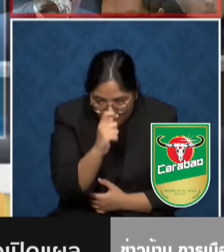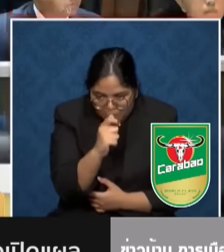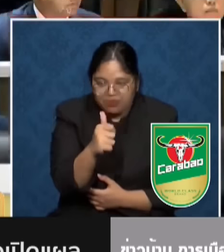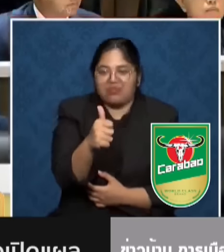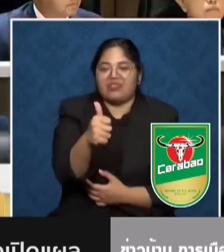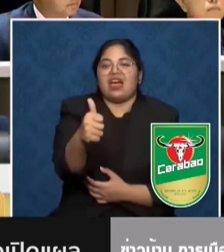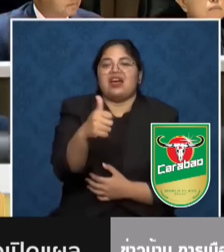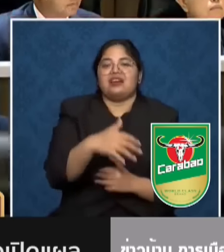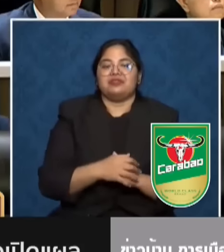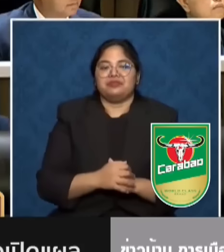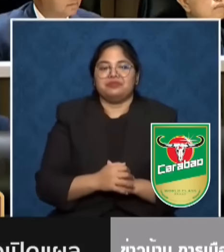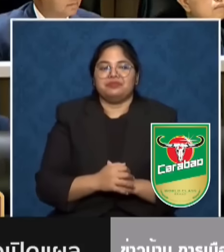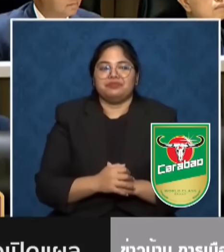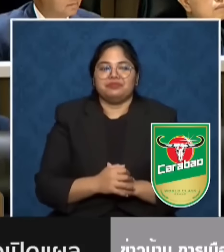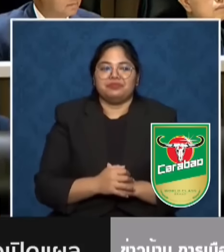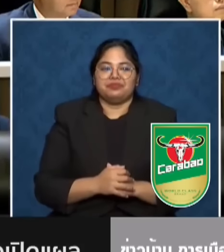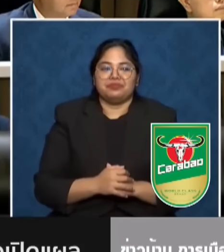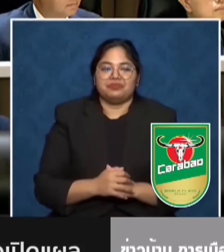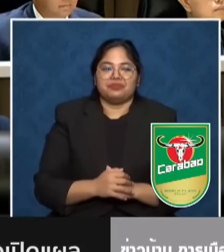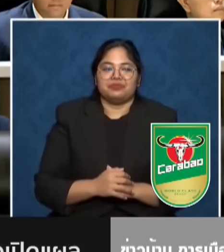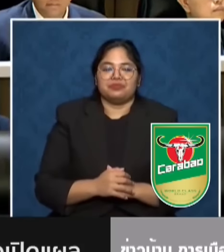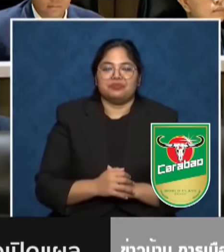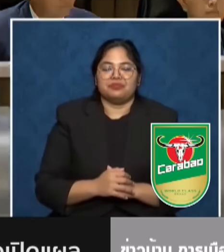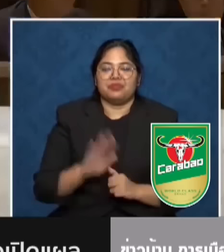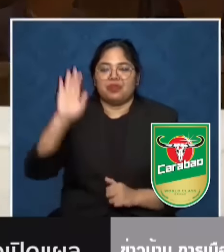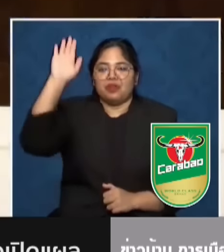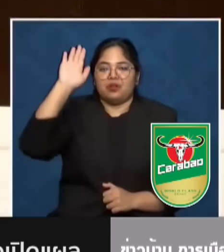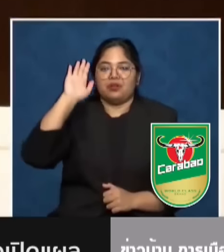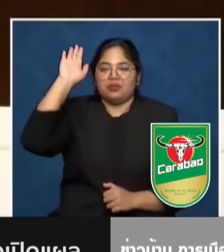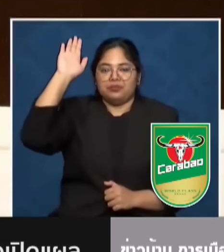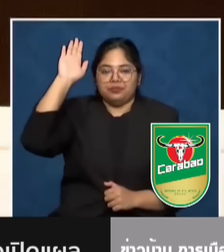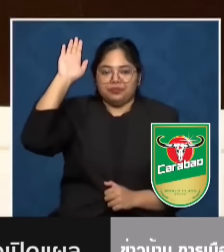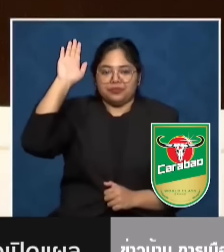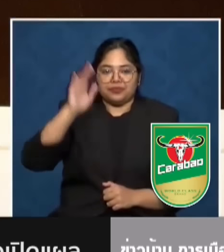าน ั่นน่ะดิ คือ ก็ตีความยังไงว่าคุณเศรษฐาคือบุคคลภายนอก